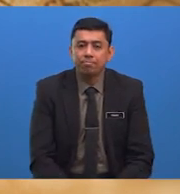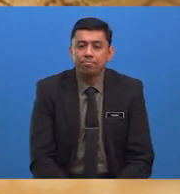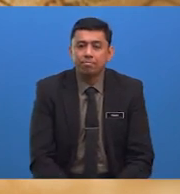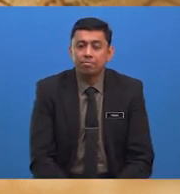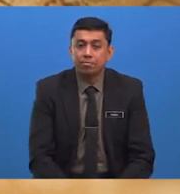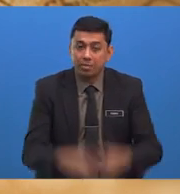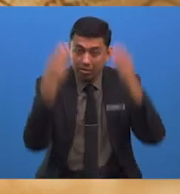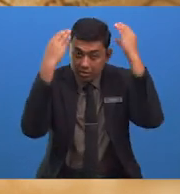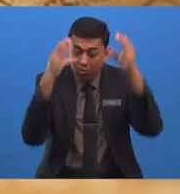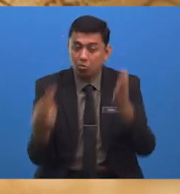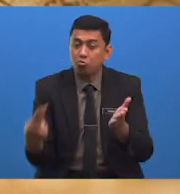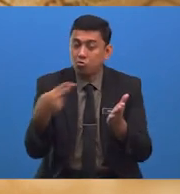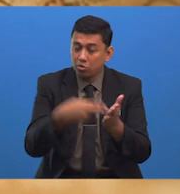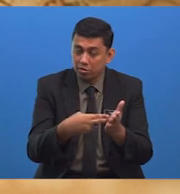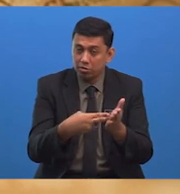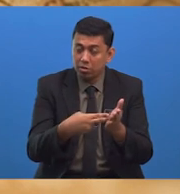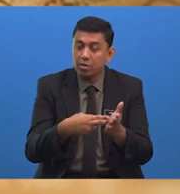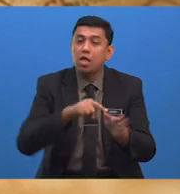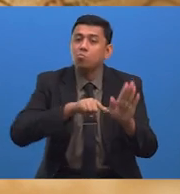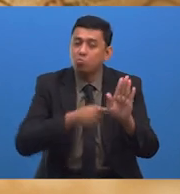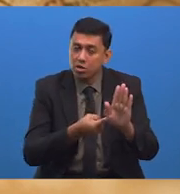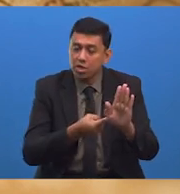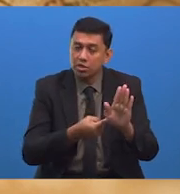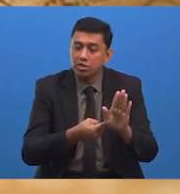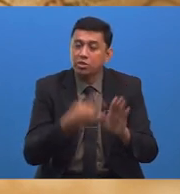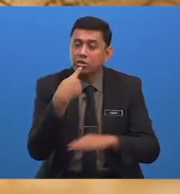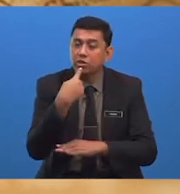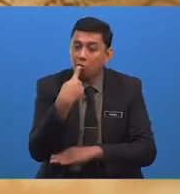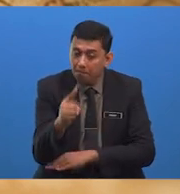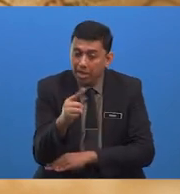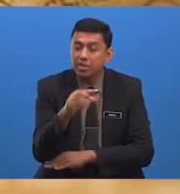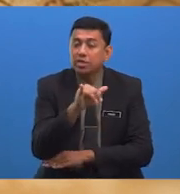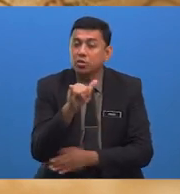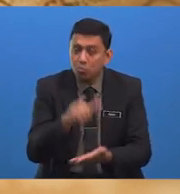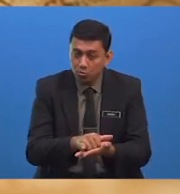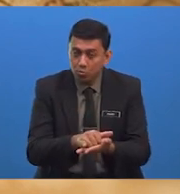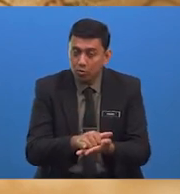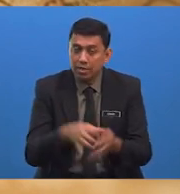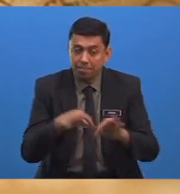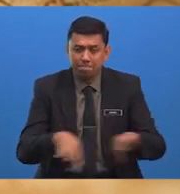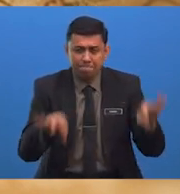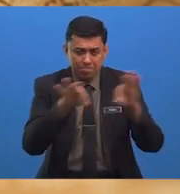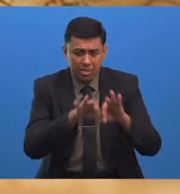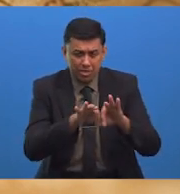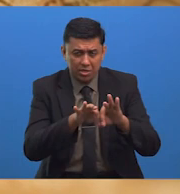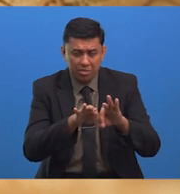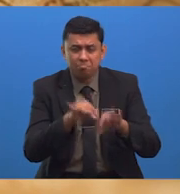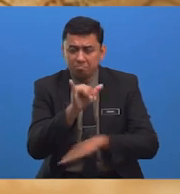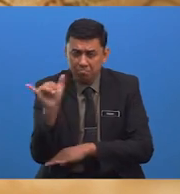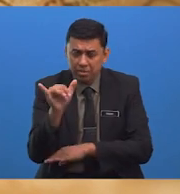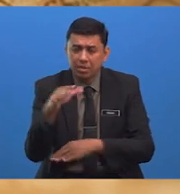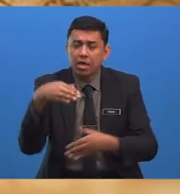Cikgu ulang semula jawapan itu. Kepentingan seni bina dan arca tersebut dapat